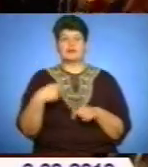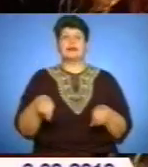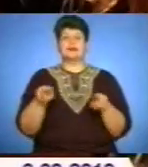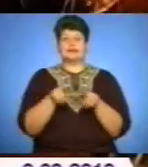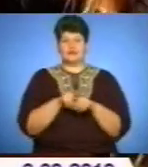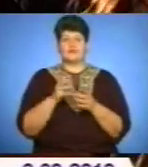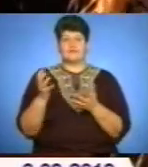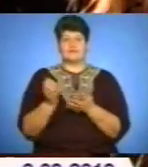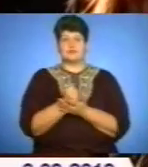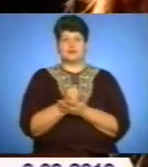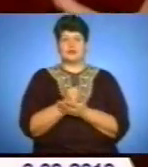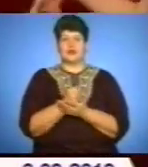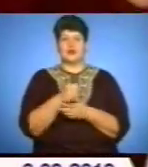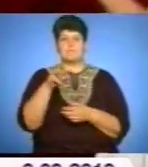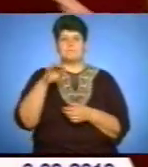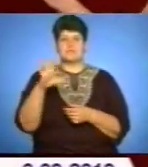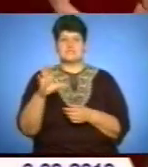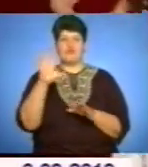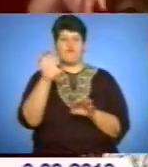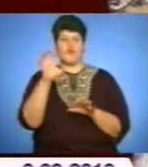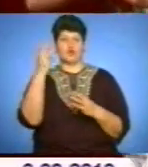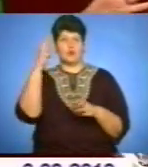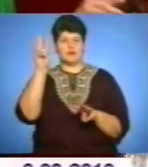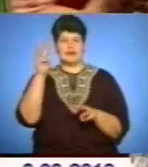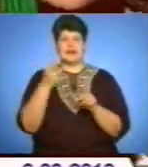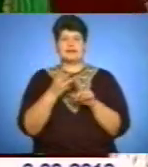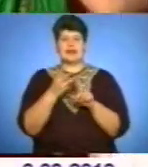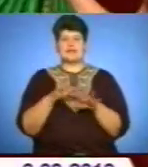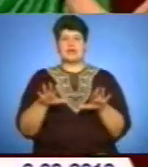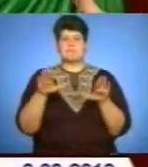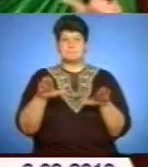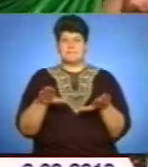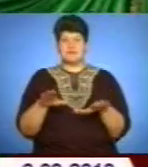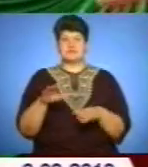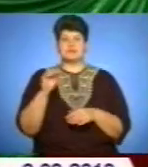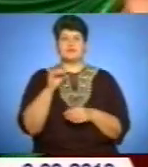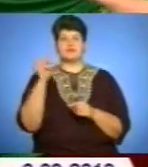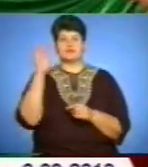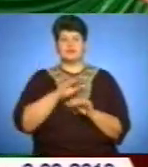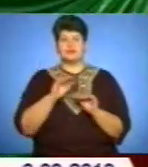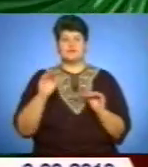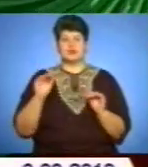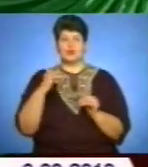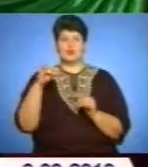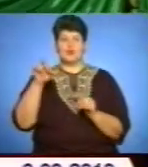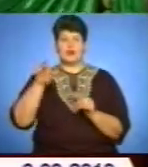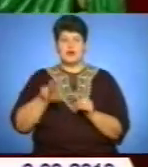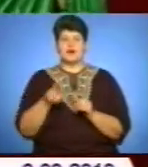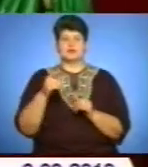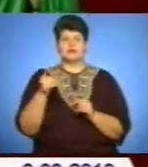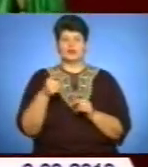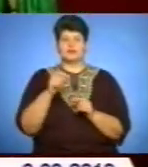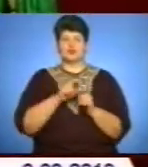вона виборола титул міс фотомодель. Третє місце – віце-панна Юлія Бахурська, учениця 10 класу